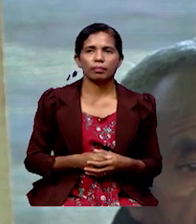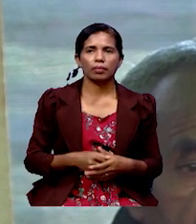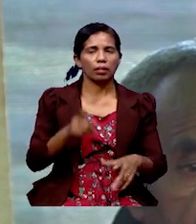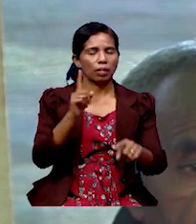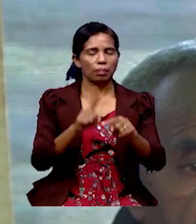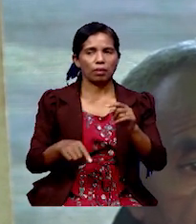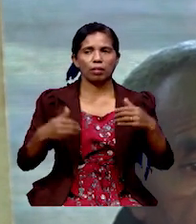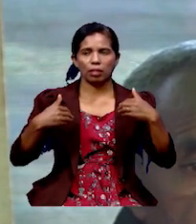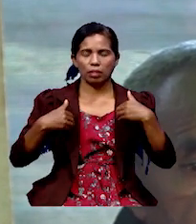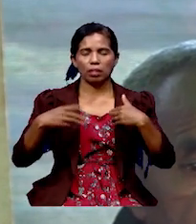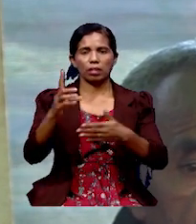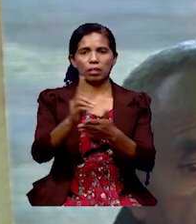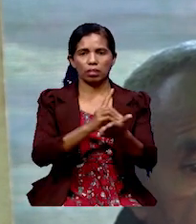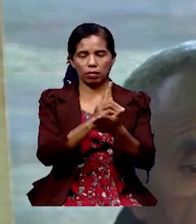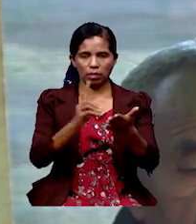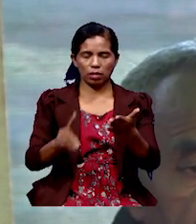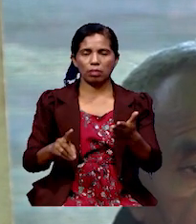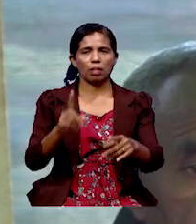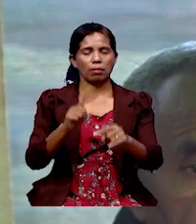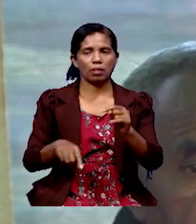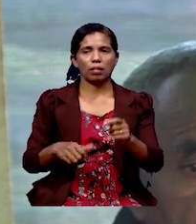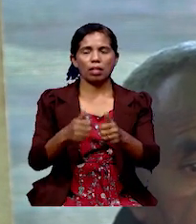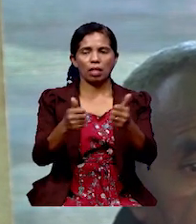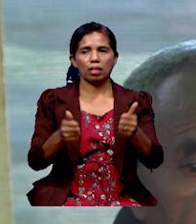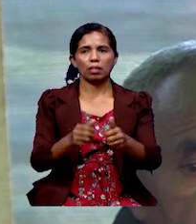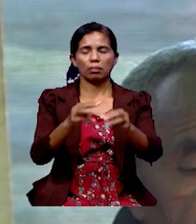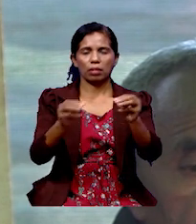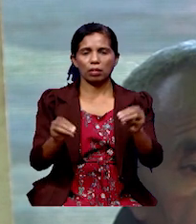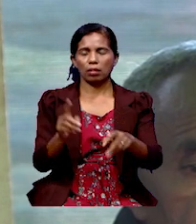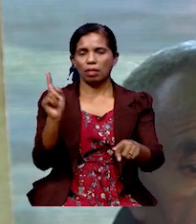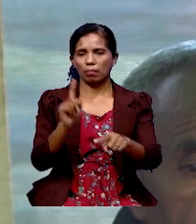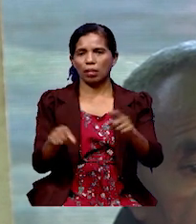bele tan ia diferencia arti marches la bele sai problema